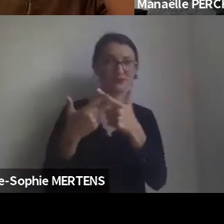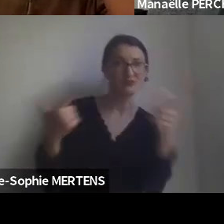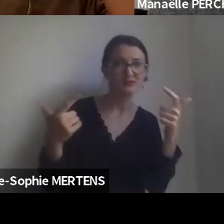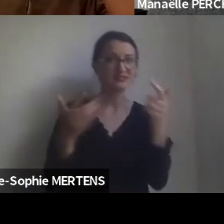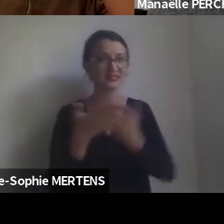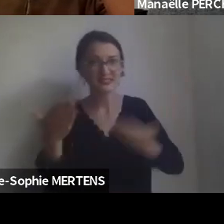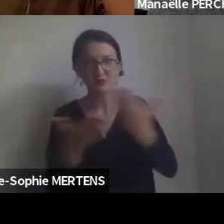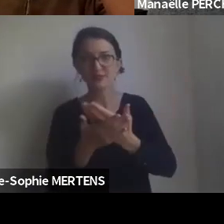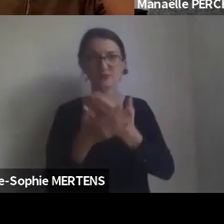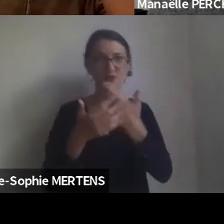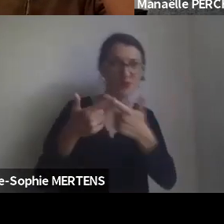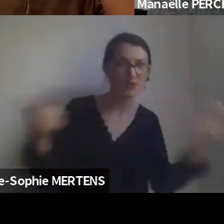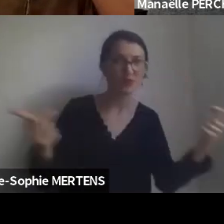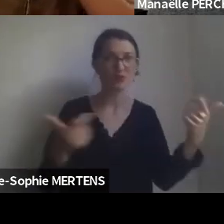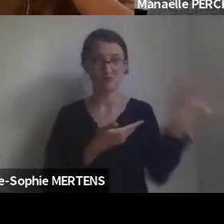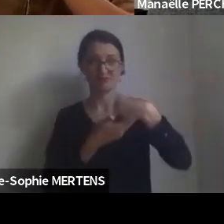chose de plus grand. Donc,